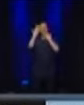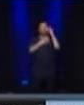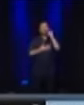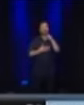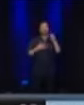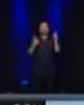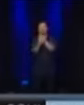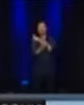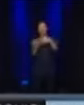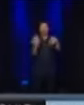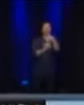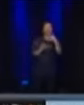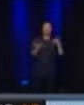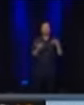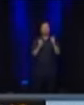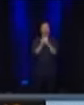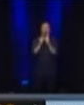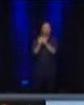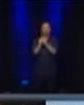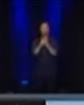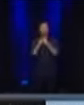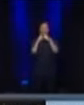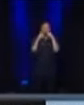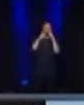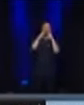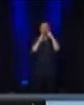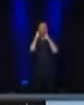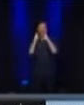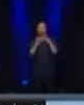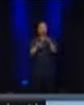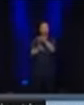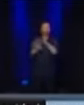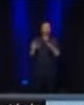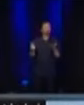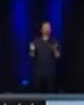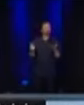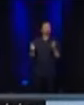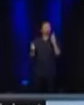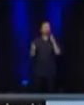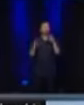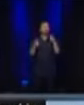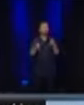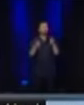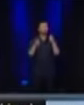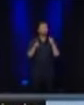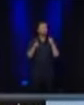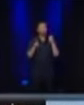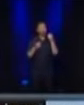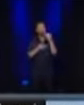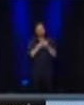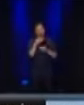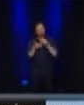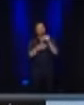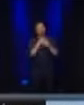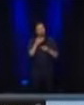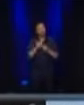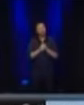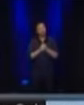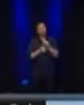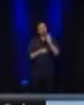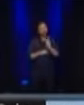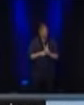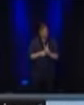inquiétantes. Donc, il faut être prudent, mais en même temps, bon, il faut y aller graduellement. Puis on dit, à partir de